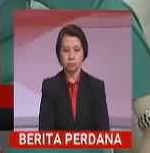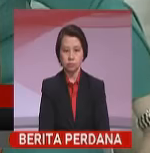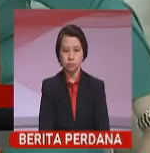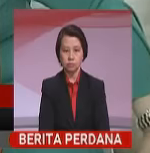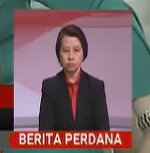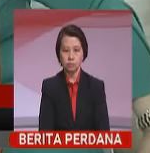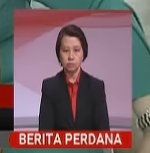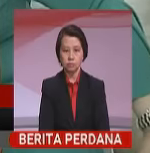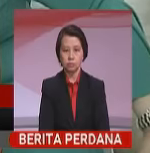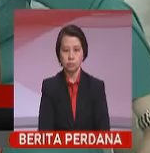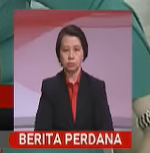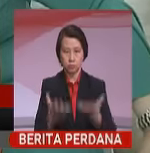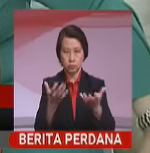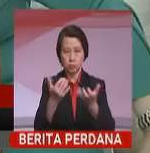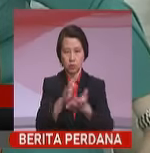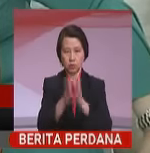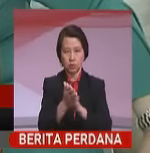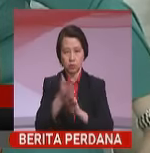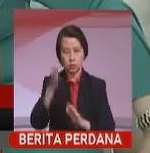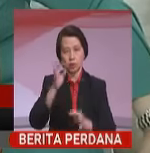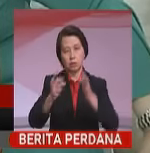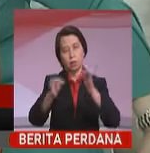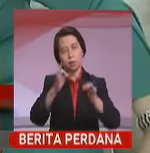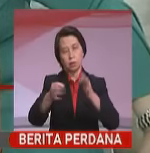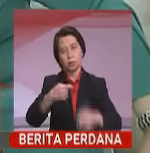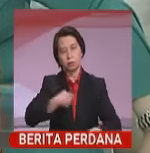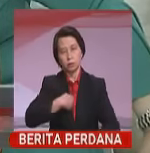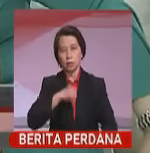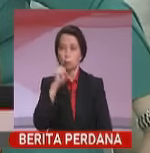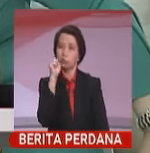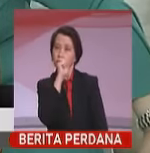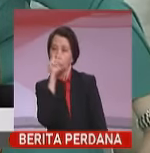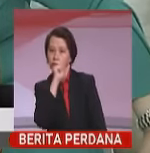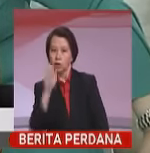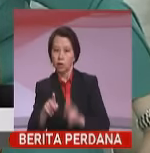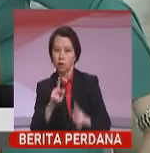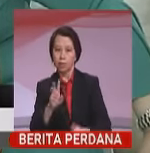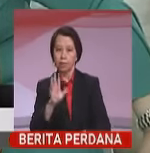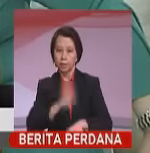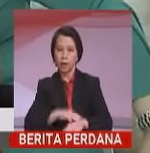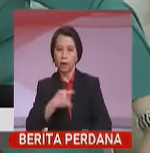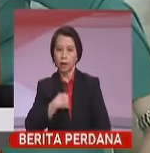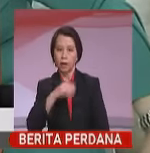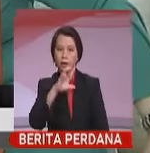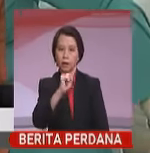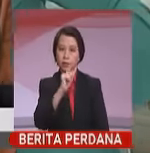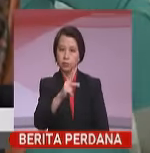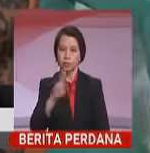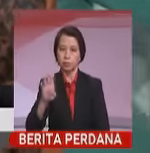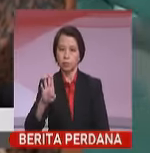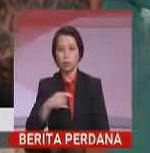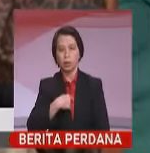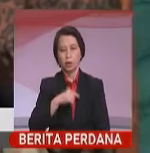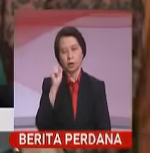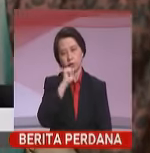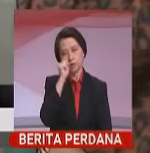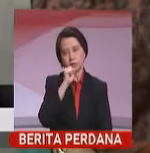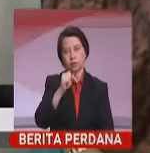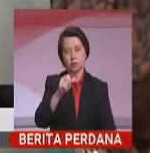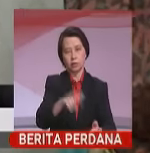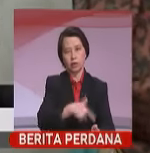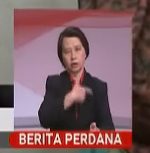Saya nak jadi penyanyi ni sebab kalau saya nyanyi je kan, orang suruh Cik B rap sikit, mesti saya nyanyi lagu orang. Tapi saya